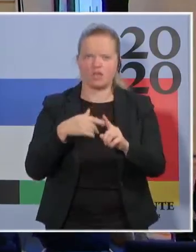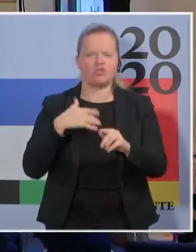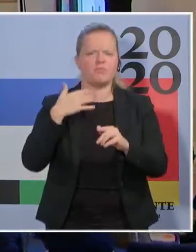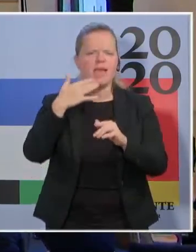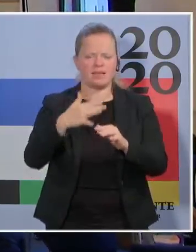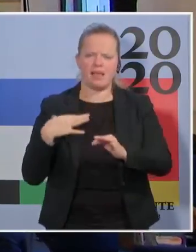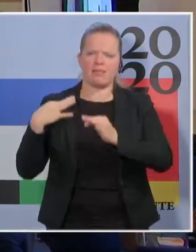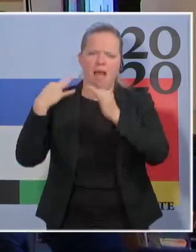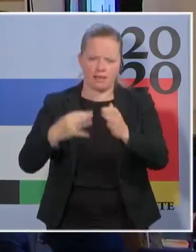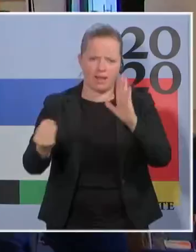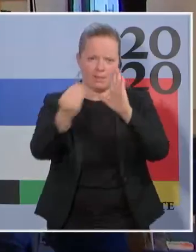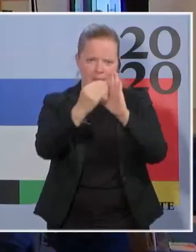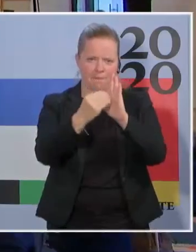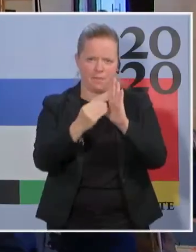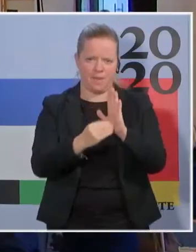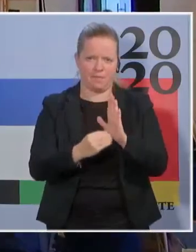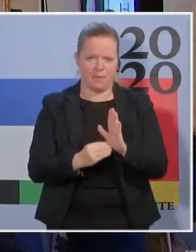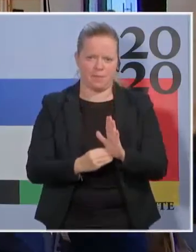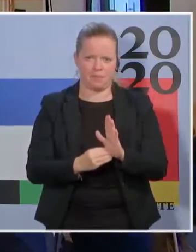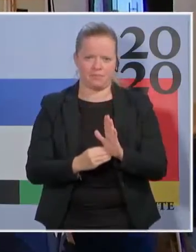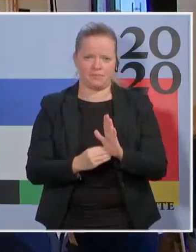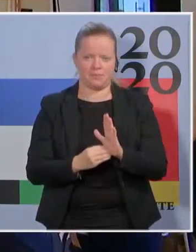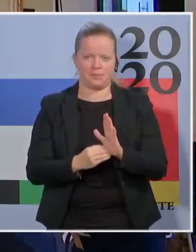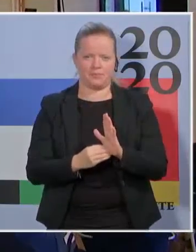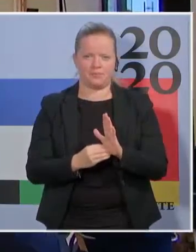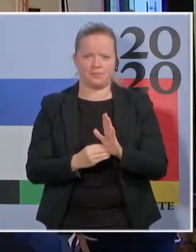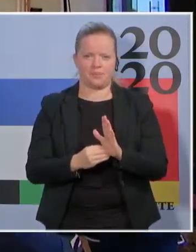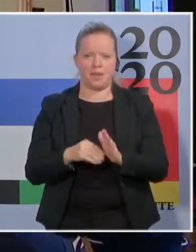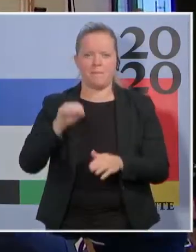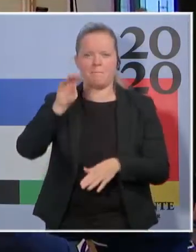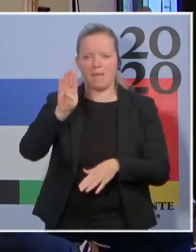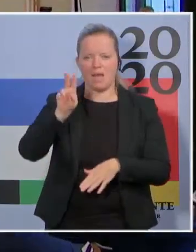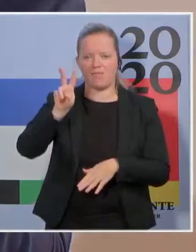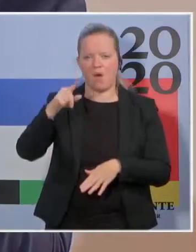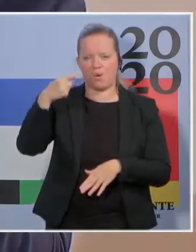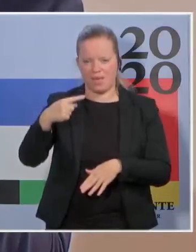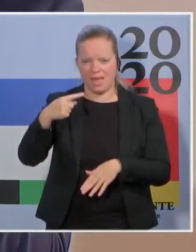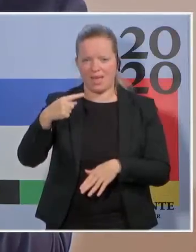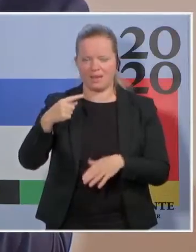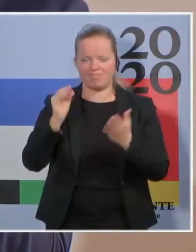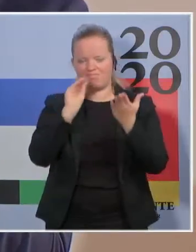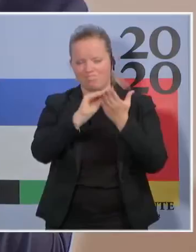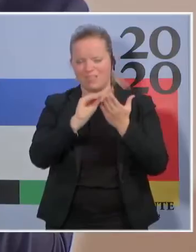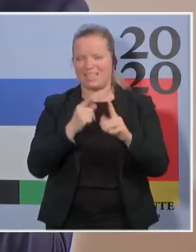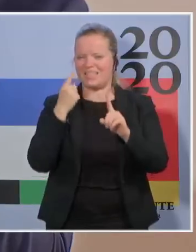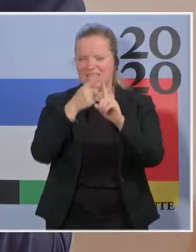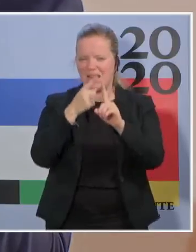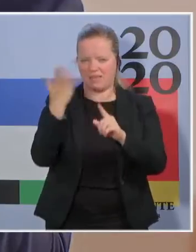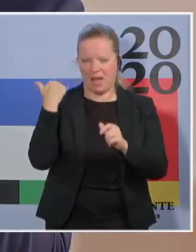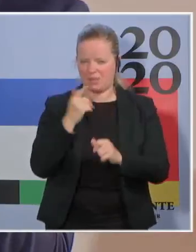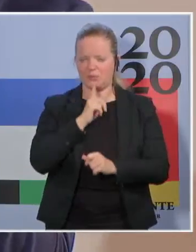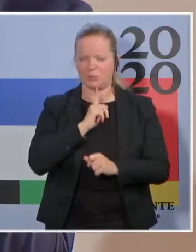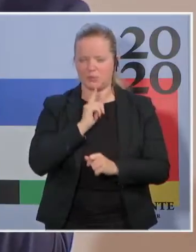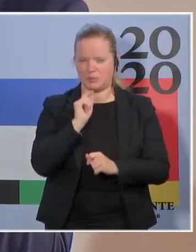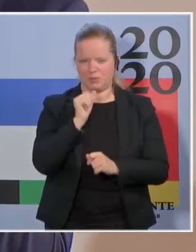worden. Man hat hier am BVG eigentlich selber wenig solche Ziele feststellen können, daher auch